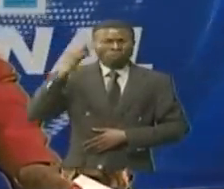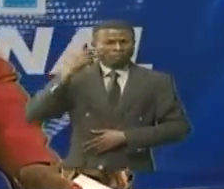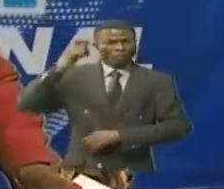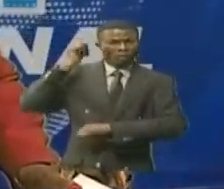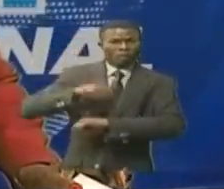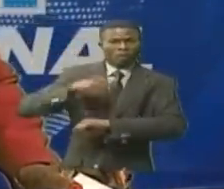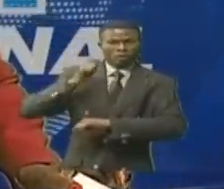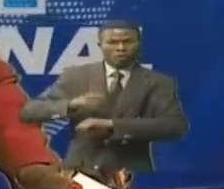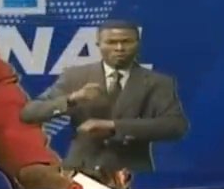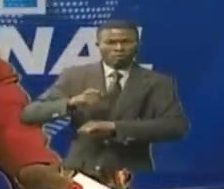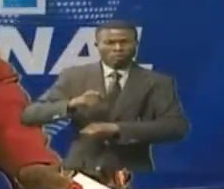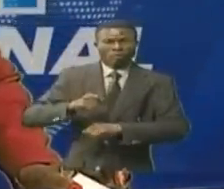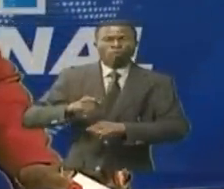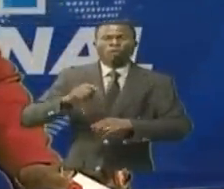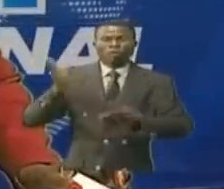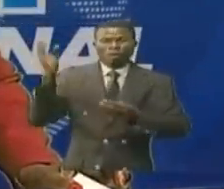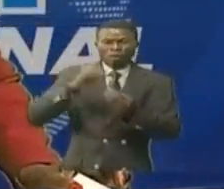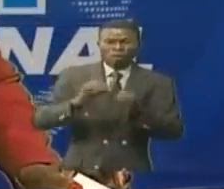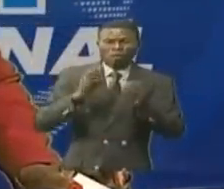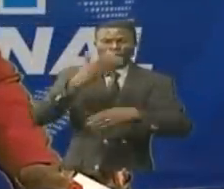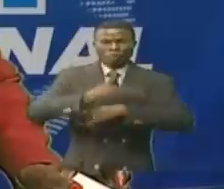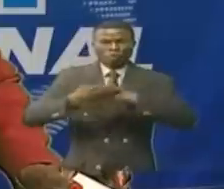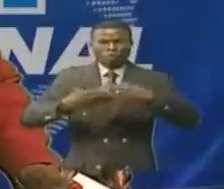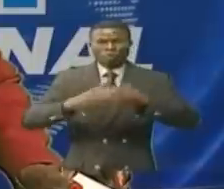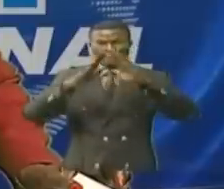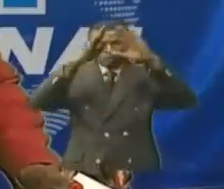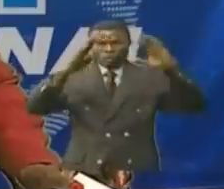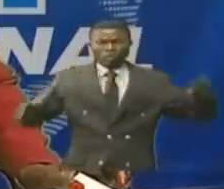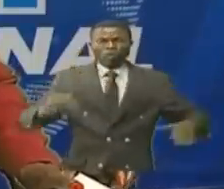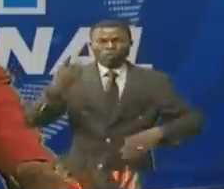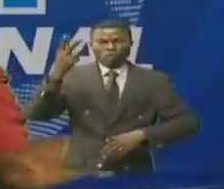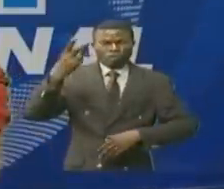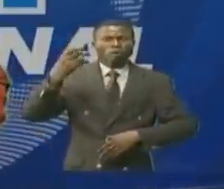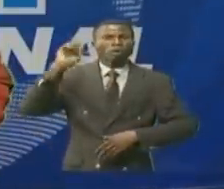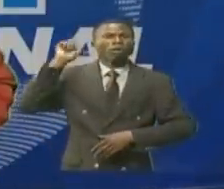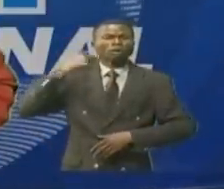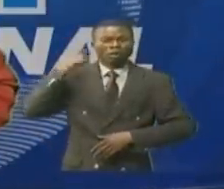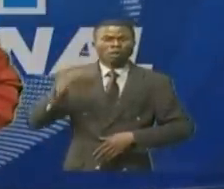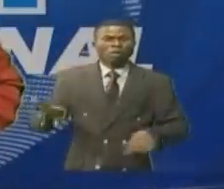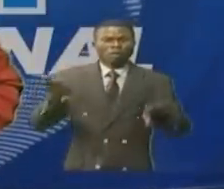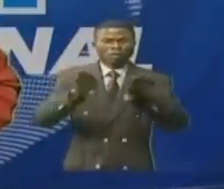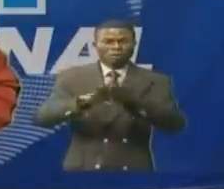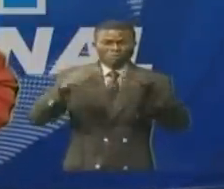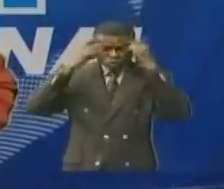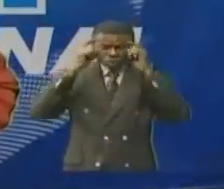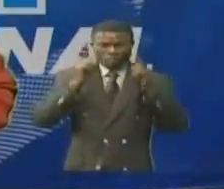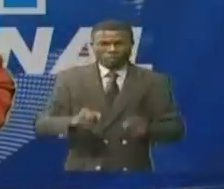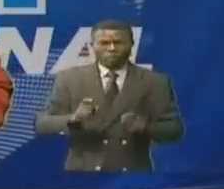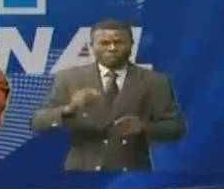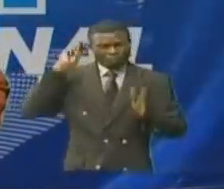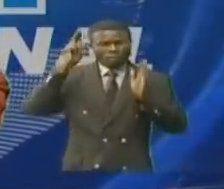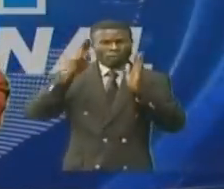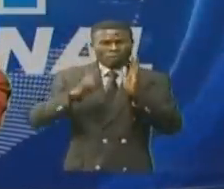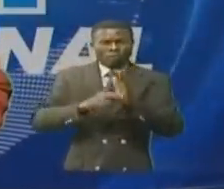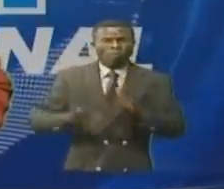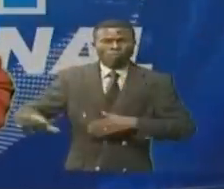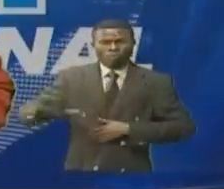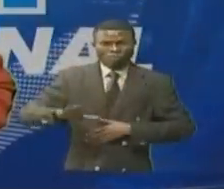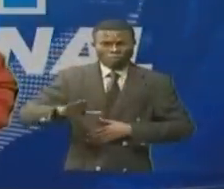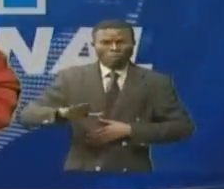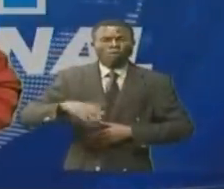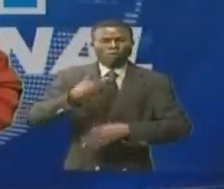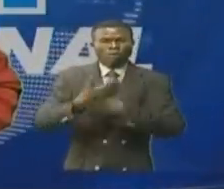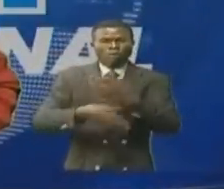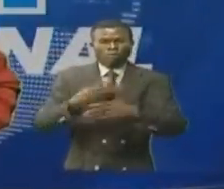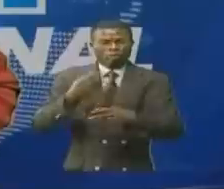Justice, la rénovation et la construction de ces deux pavillons traduit la fermeté et la détermination du gouvernement de la République à matérialiser